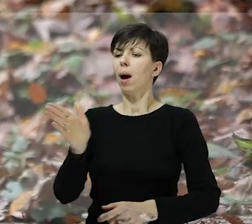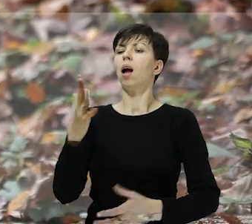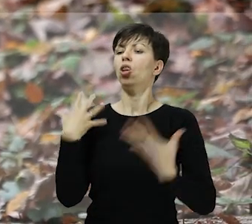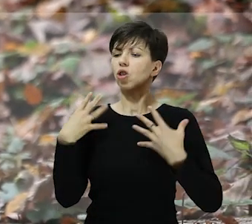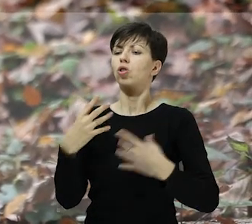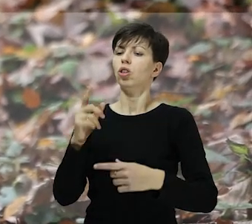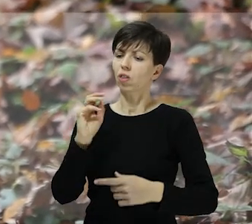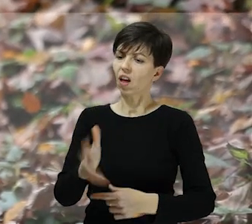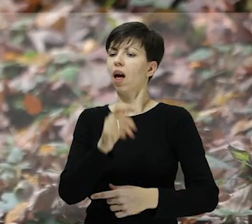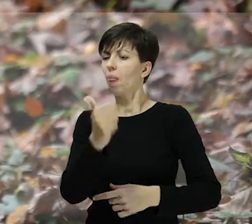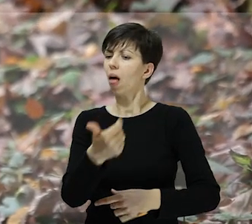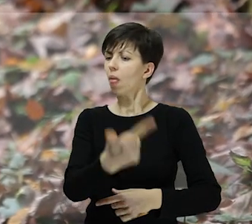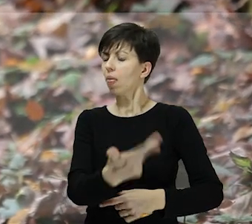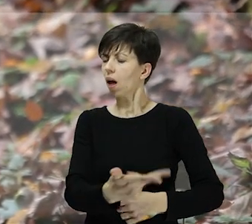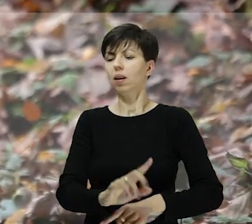decyzji. Posłuchaj ich.